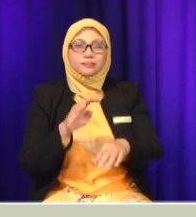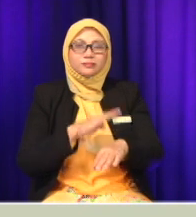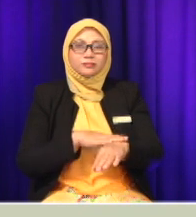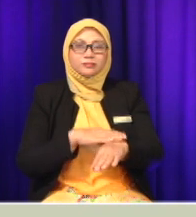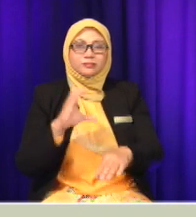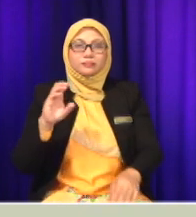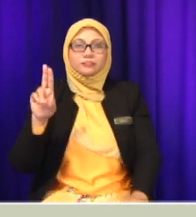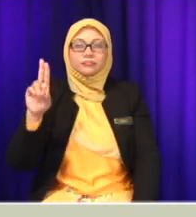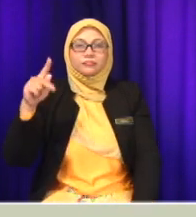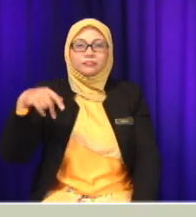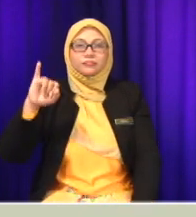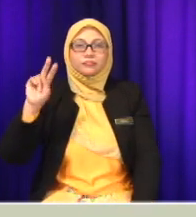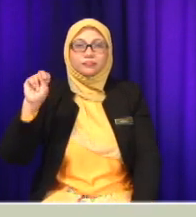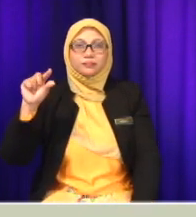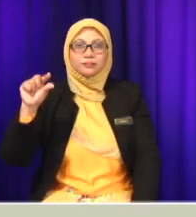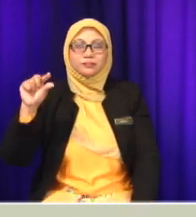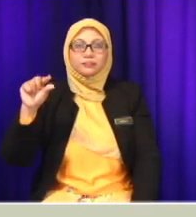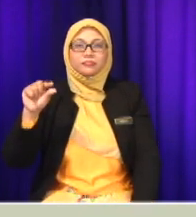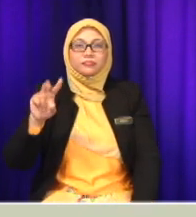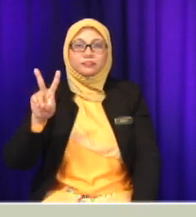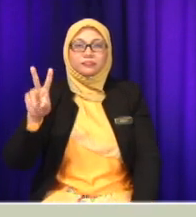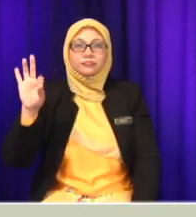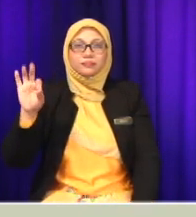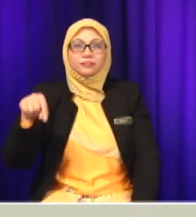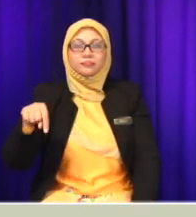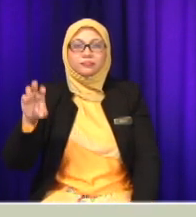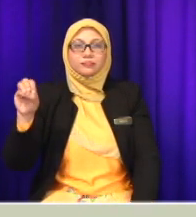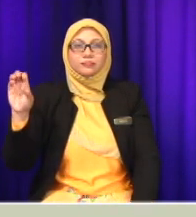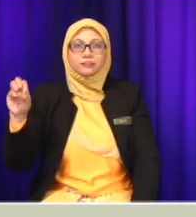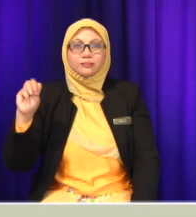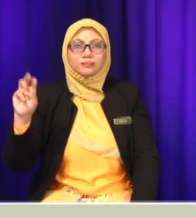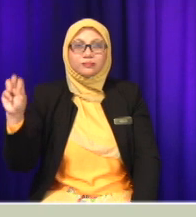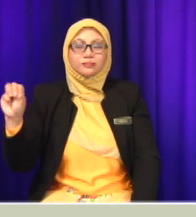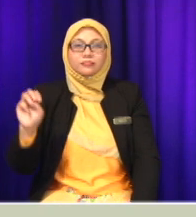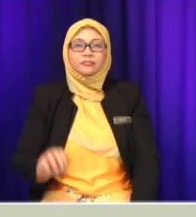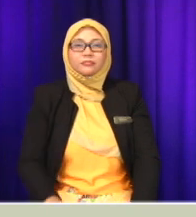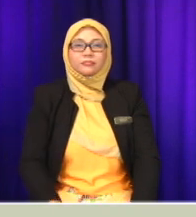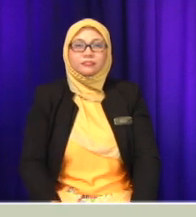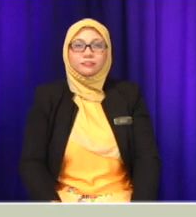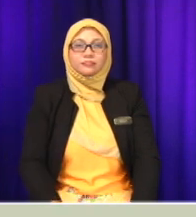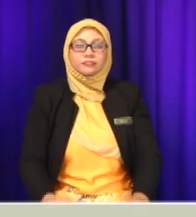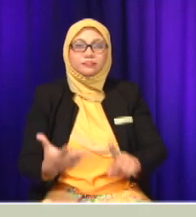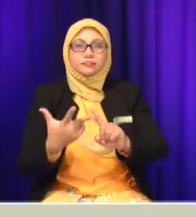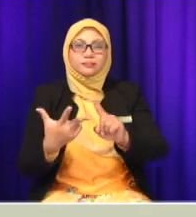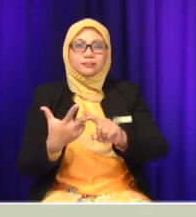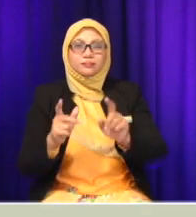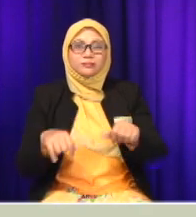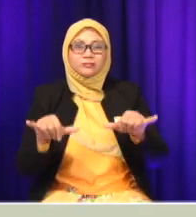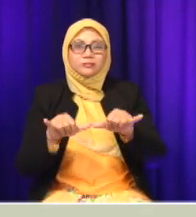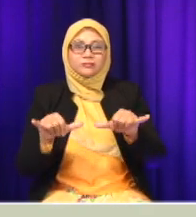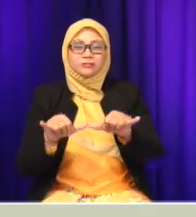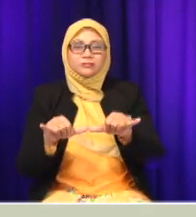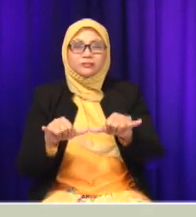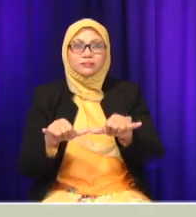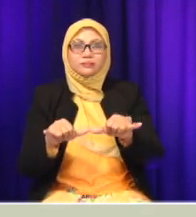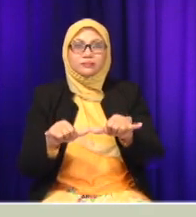ekzos pula iaitu 29.00 mm Ok komonen yang ketiga kita mengukur Servis pada